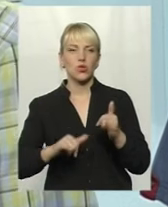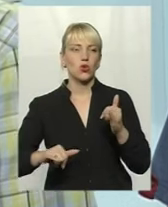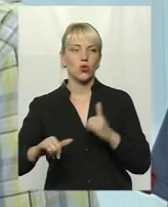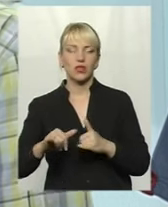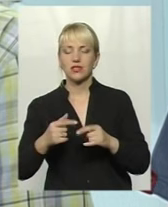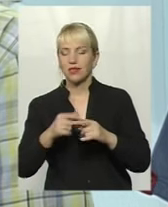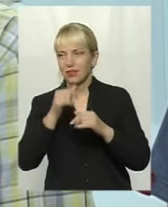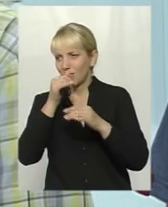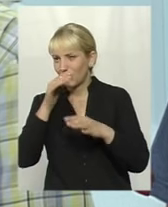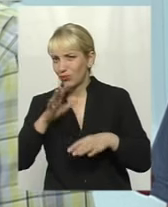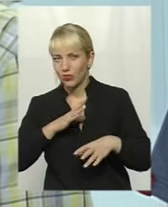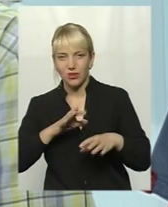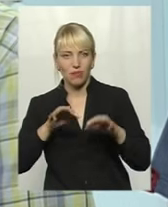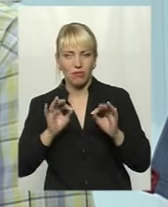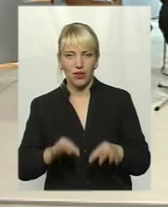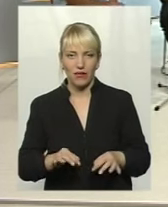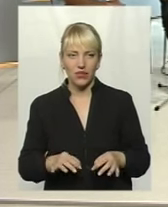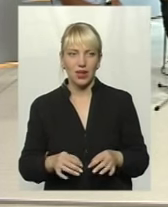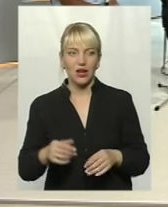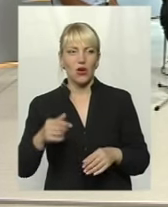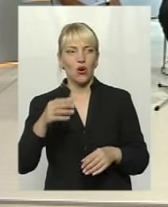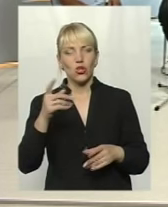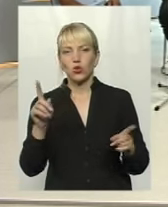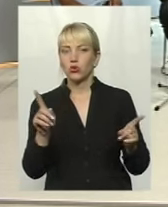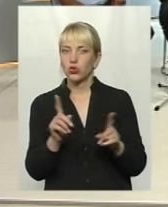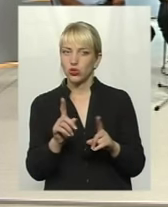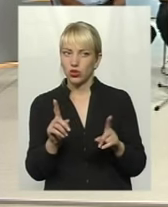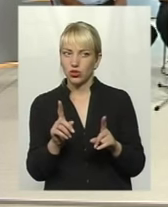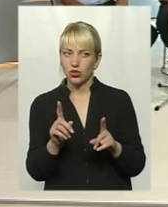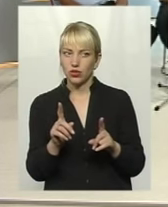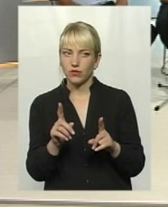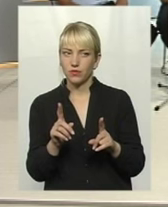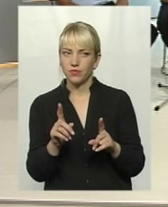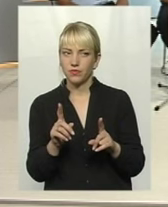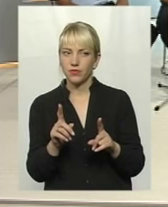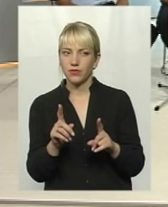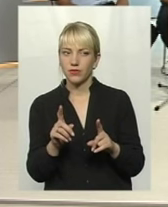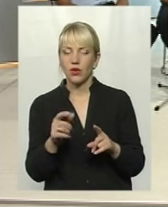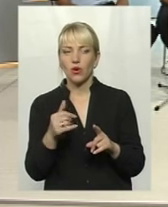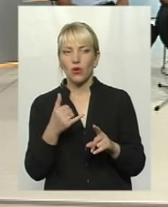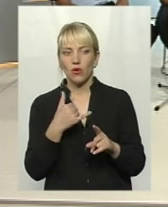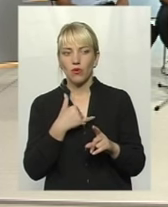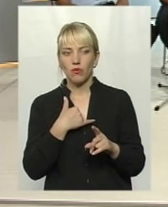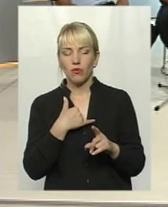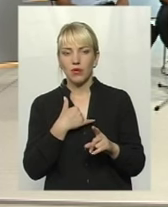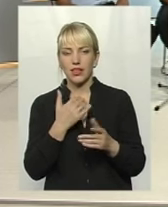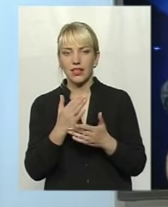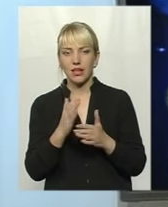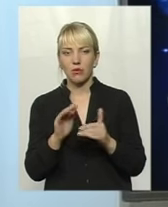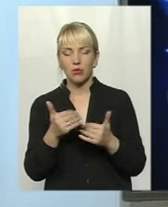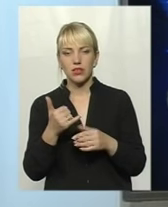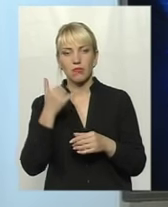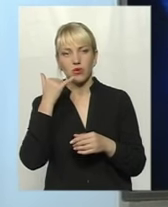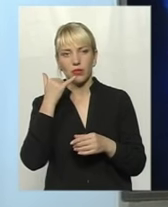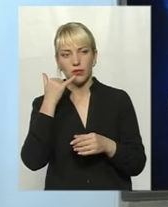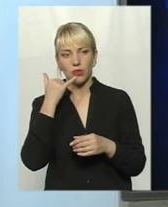Що ж, думаю, треба змінювати саму підхід. Давайте пропозицію після телефонного